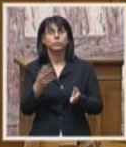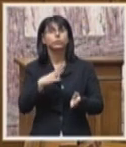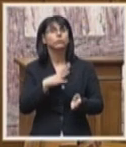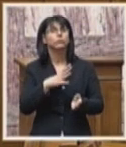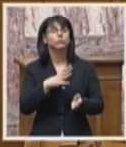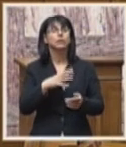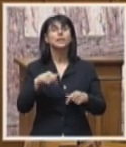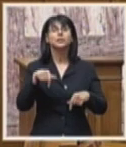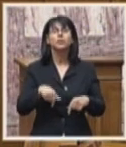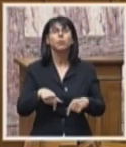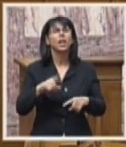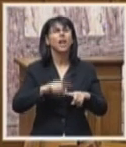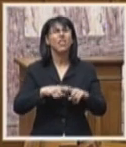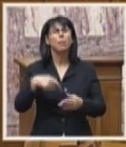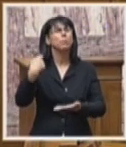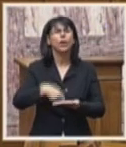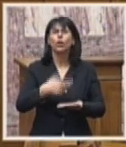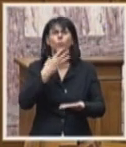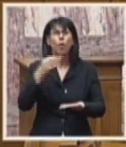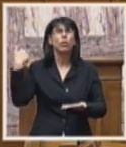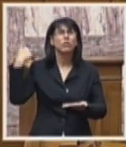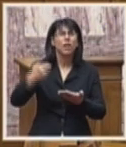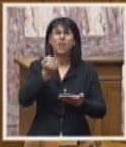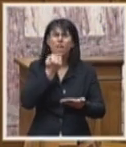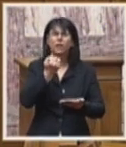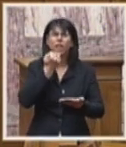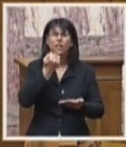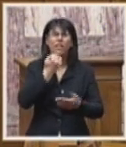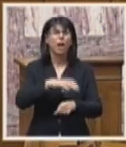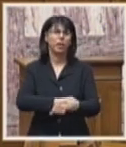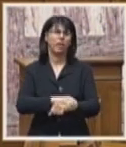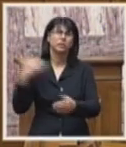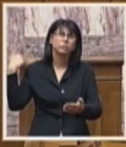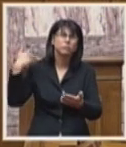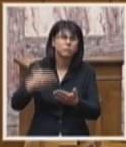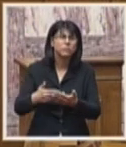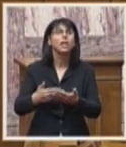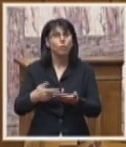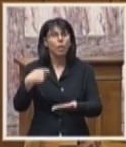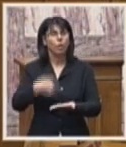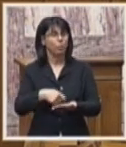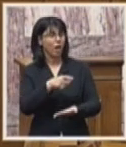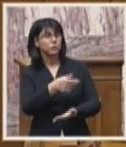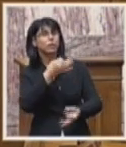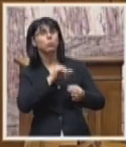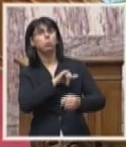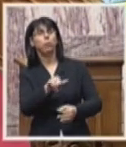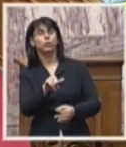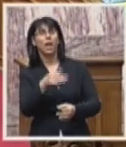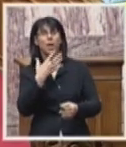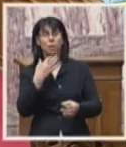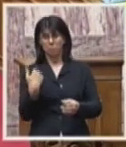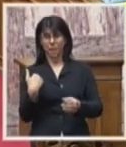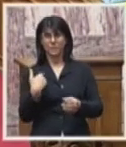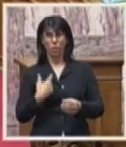μας πληρώνει τα λάθη και τις αμαρτίες του παρελθόντος. Κάτι το οποίο εσείς ποτέ δεν αναφέρεστε, σαν να ξεκίνησε